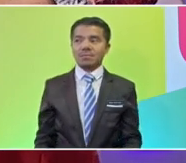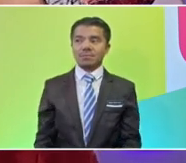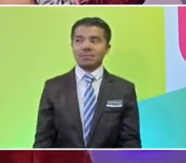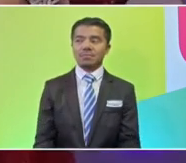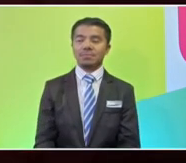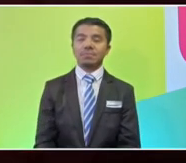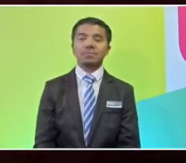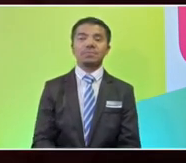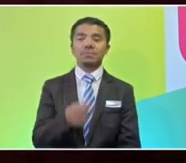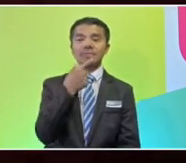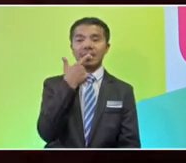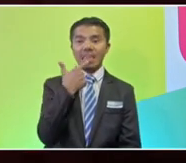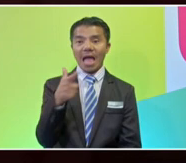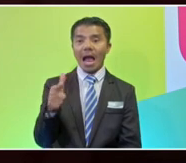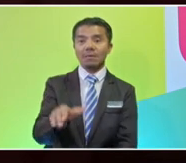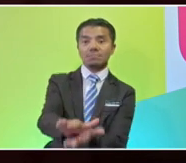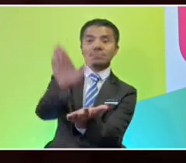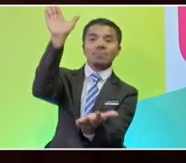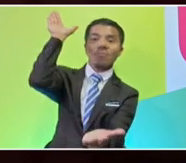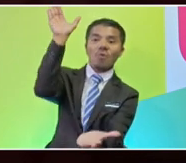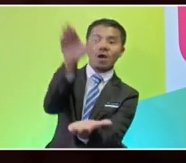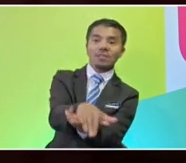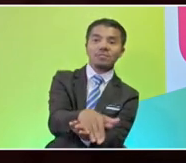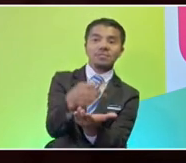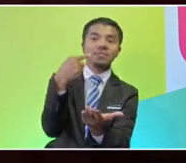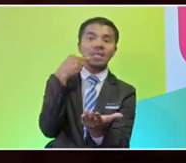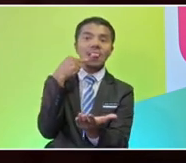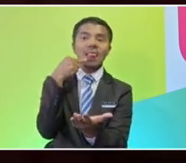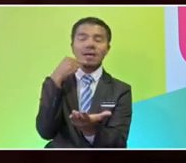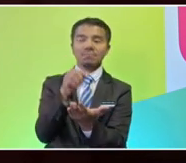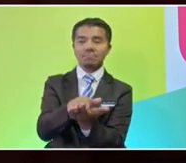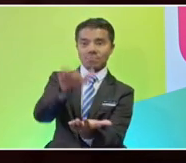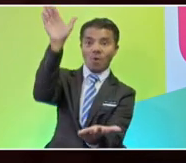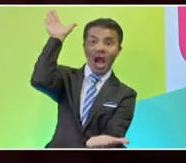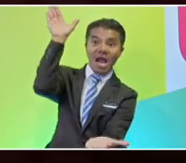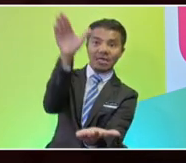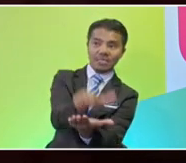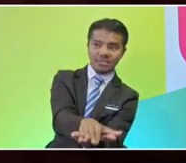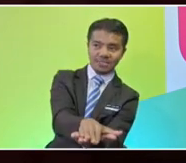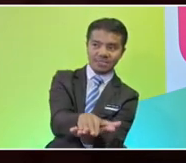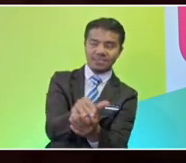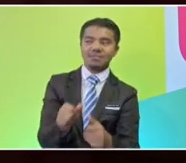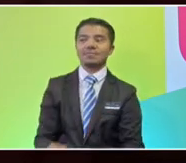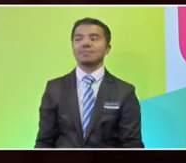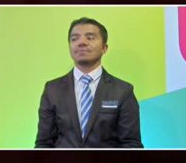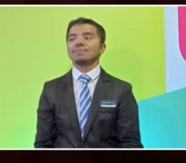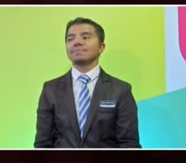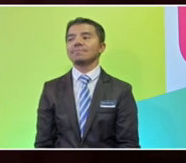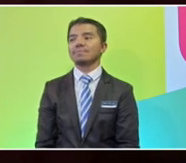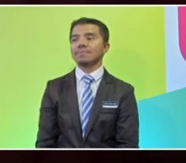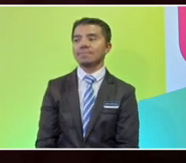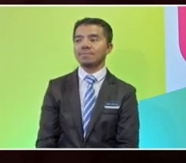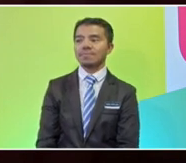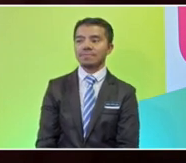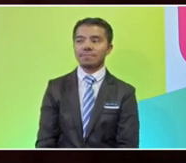lidah buaya daun lidah buaya daun lidah buaya dia